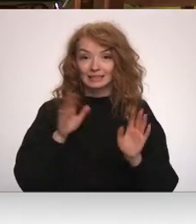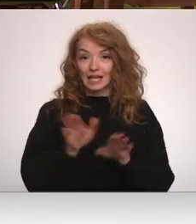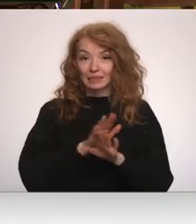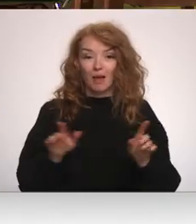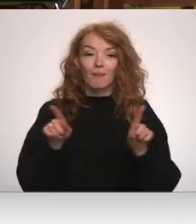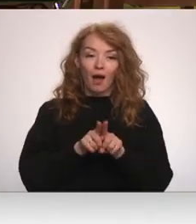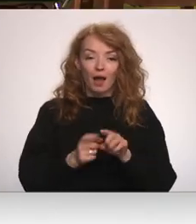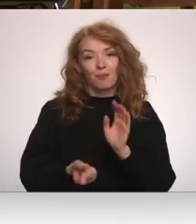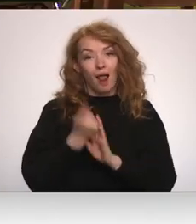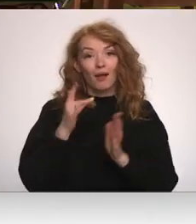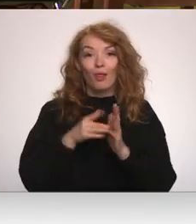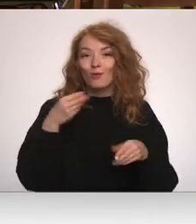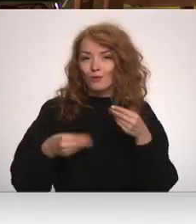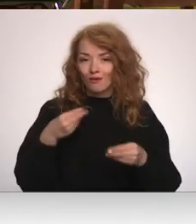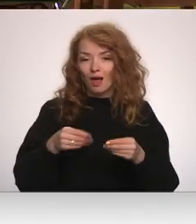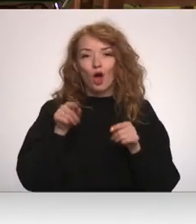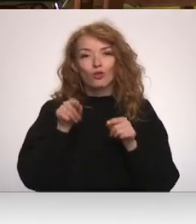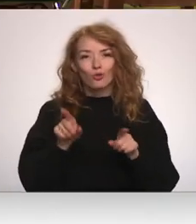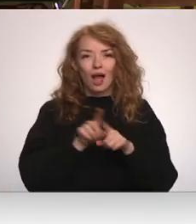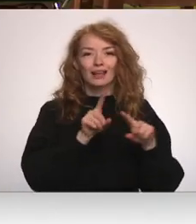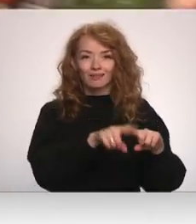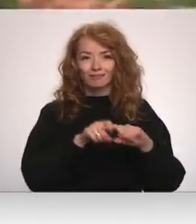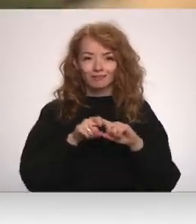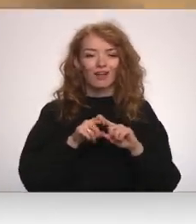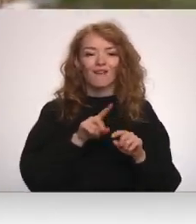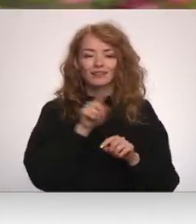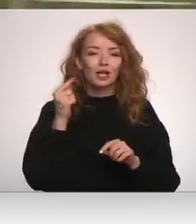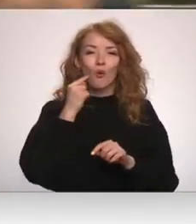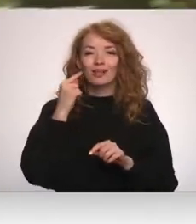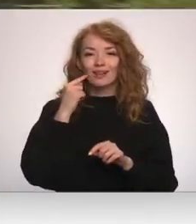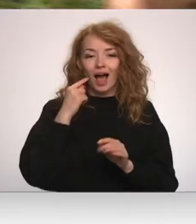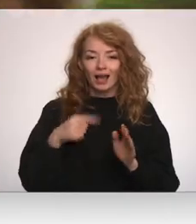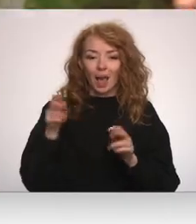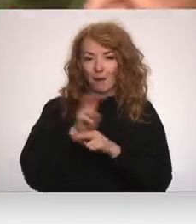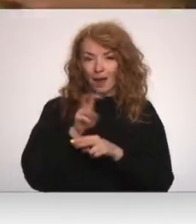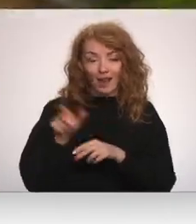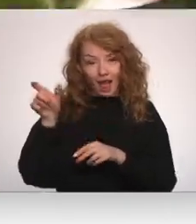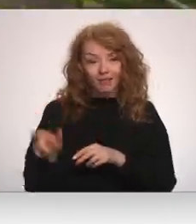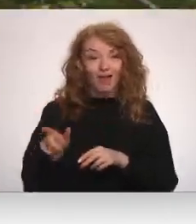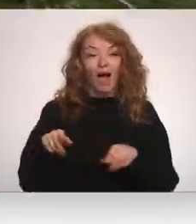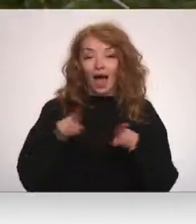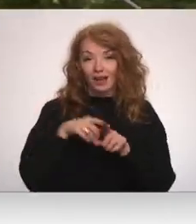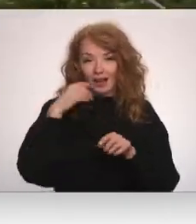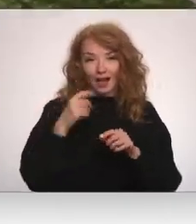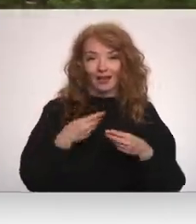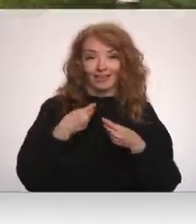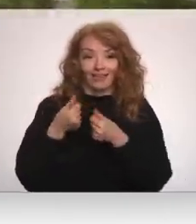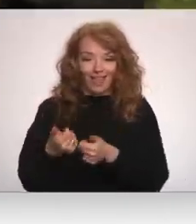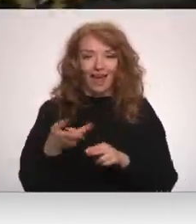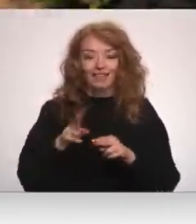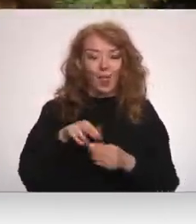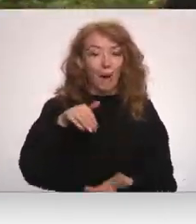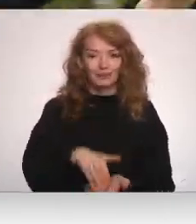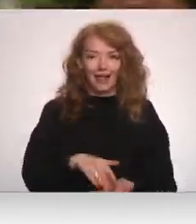arī rotaļas. Tajās tiek ieraut arī paši kūtrākie apmeklētāji. Un, kad pakļaujas vibrācijām, tad apstāties